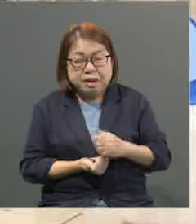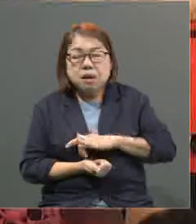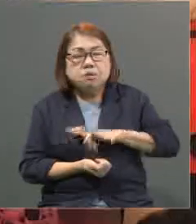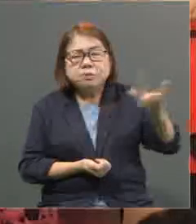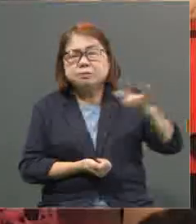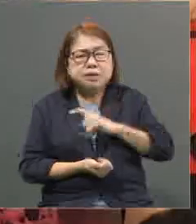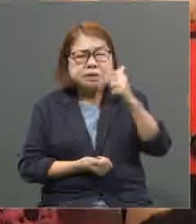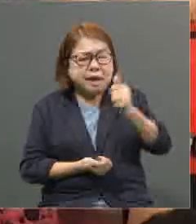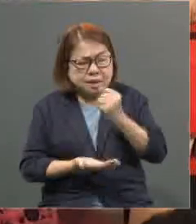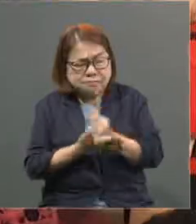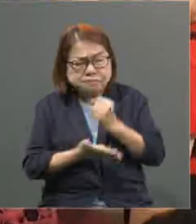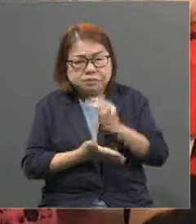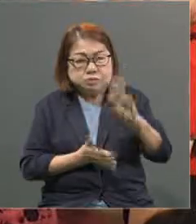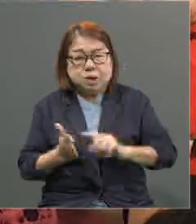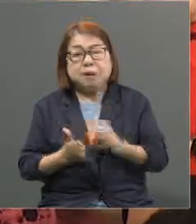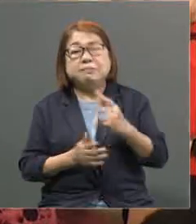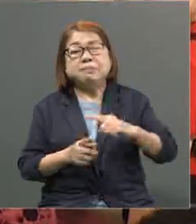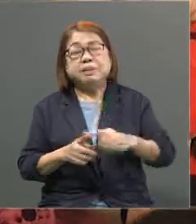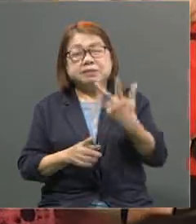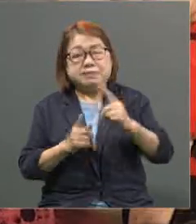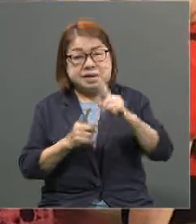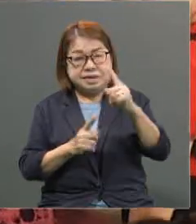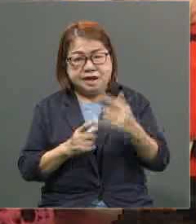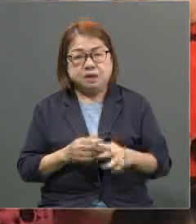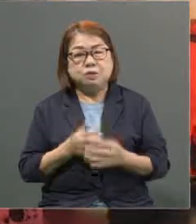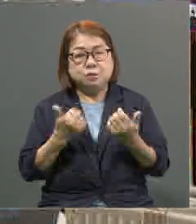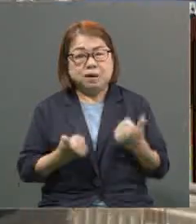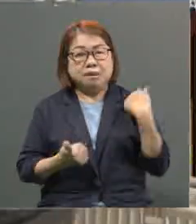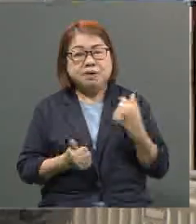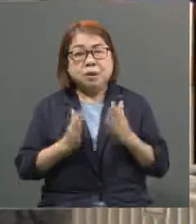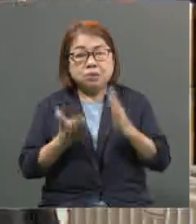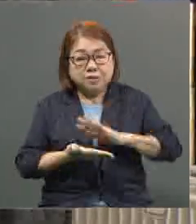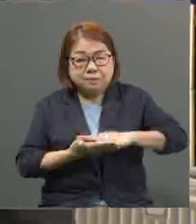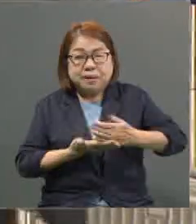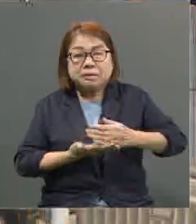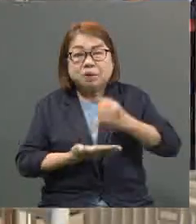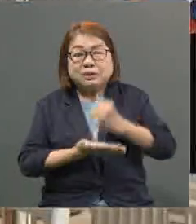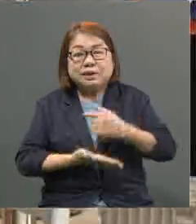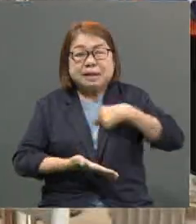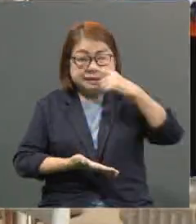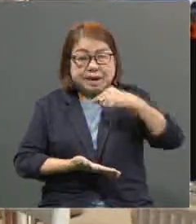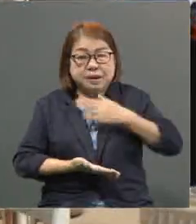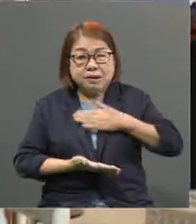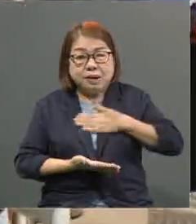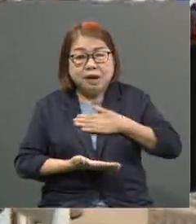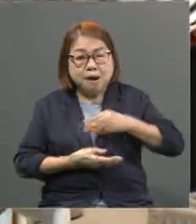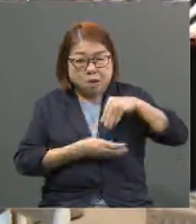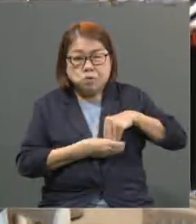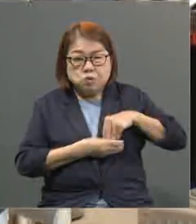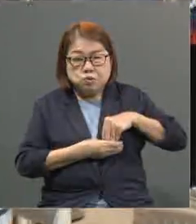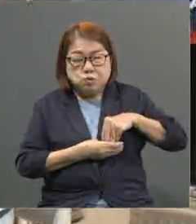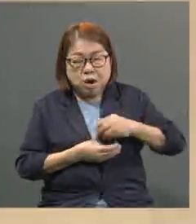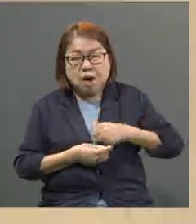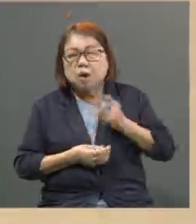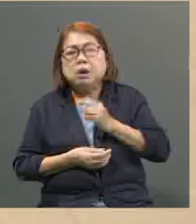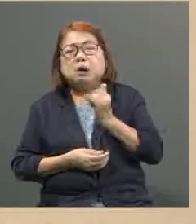แรกไปเมื่อวานนี้ 1มีนาคมก็จะทำให้ณตอนนี้ผู้ถือหนังสือเดินทางไทยเนี่ยสามารถเดินทางไปโดยที่ไม่ต้องขอรับ